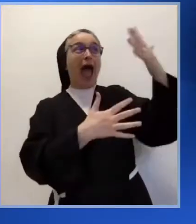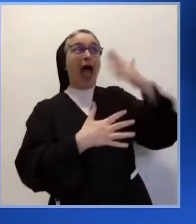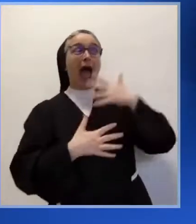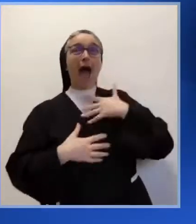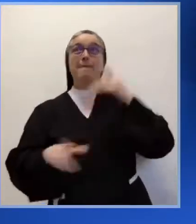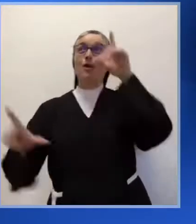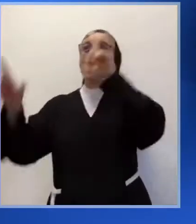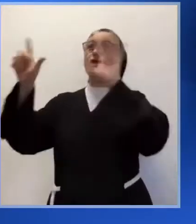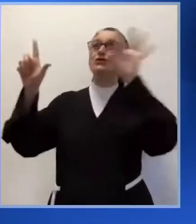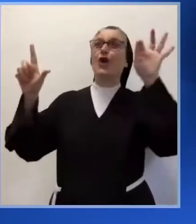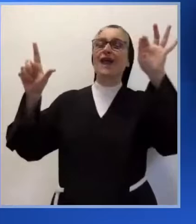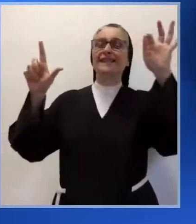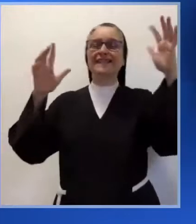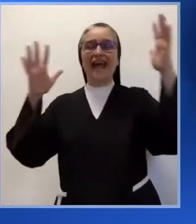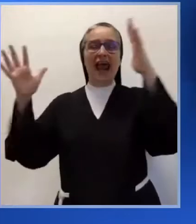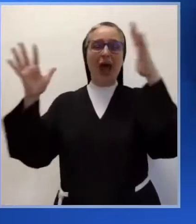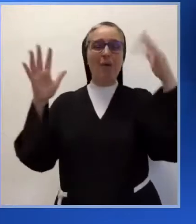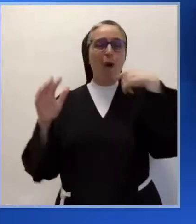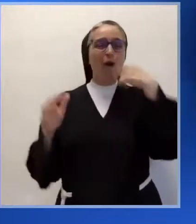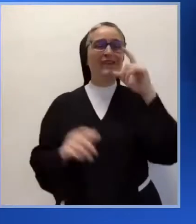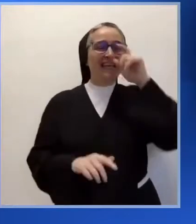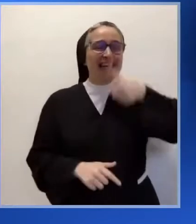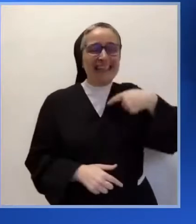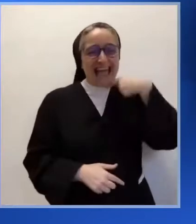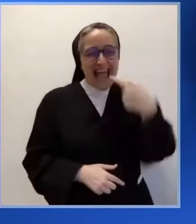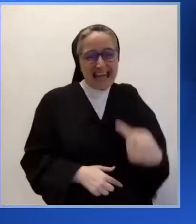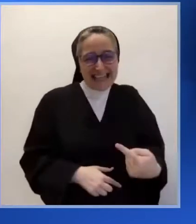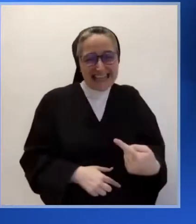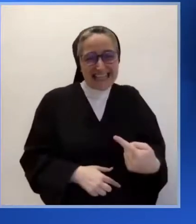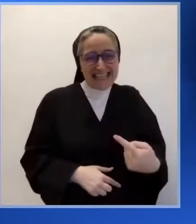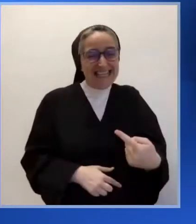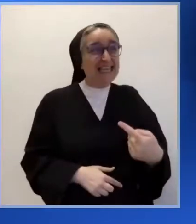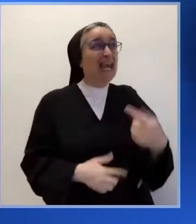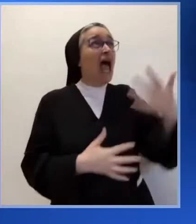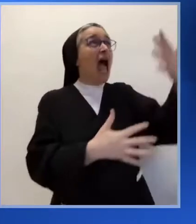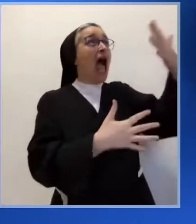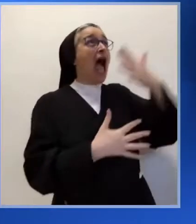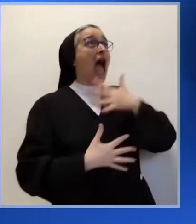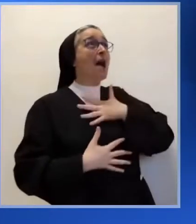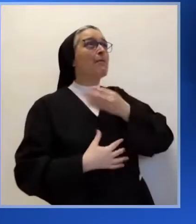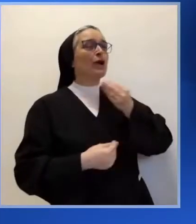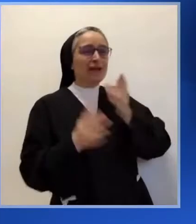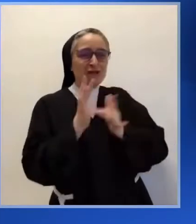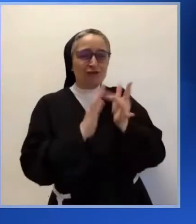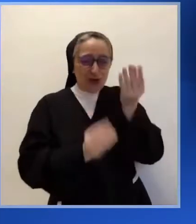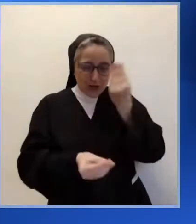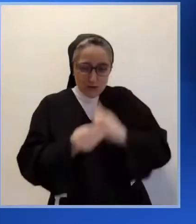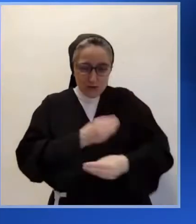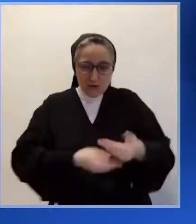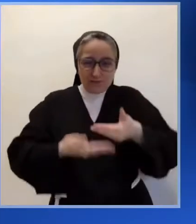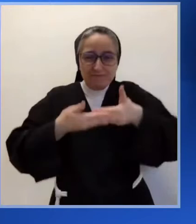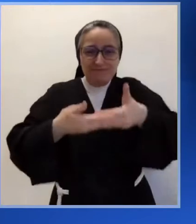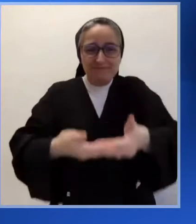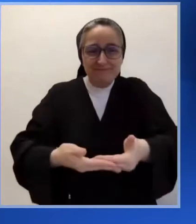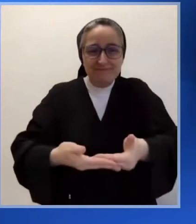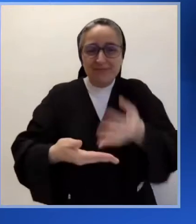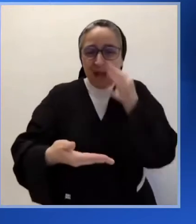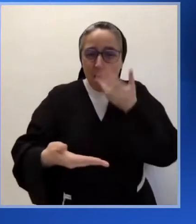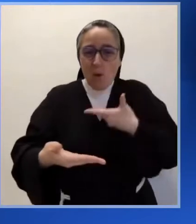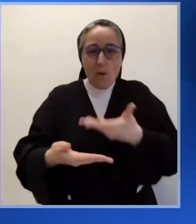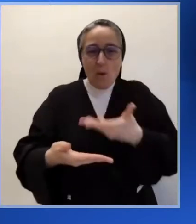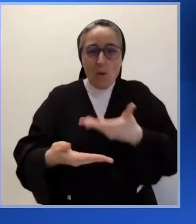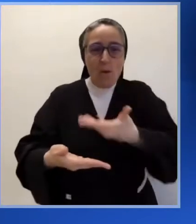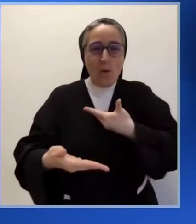altre stelle, come dice Dante, si è fatto carne. È venuto in forma umana, ha condiviso i